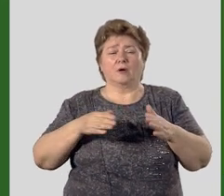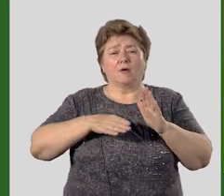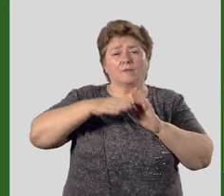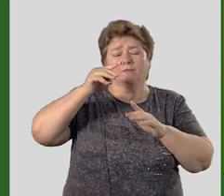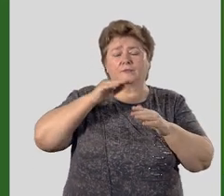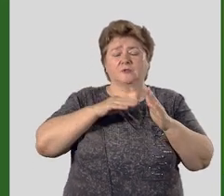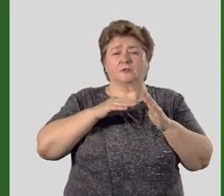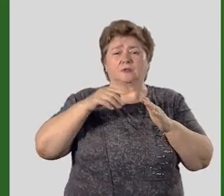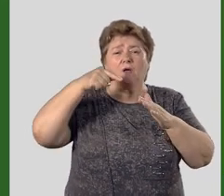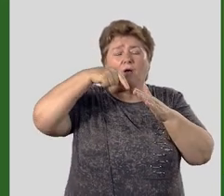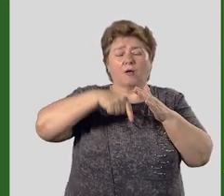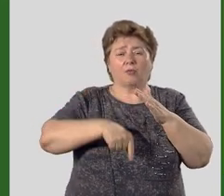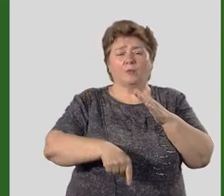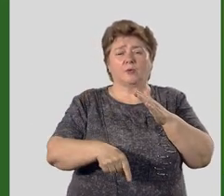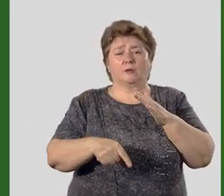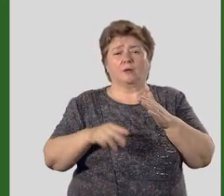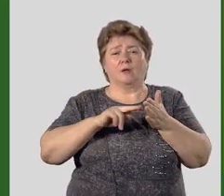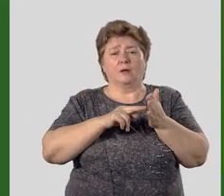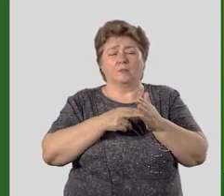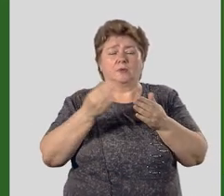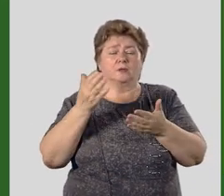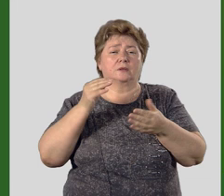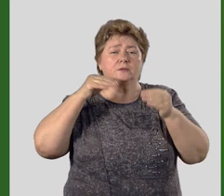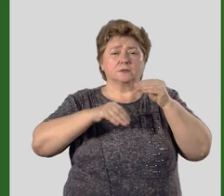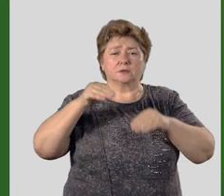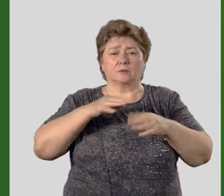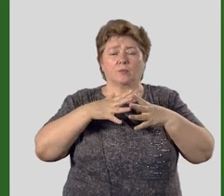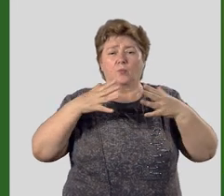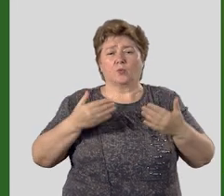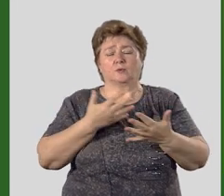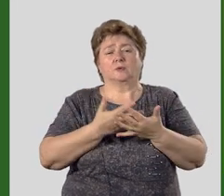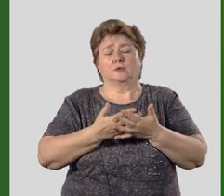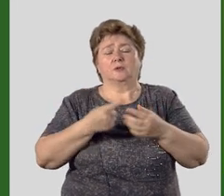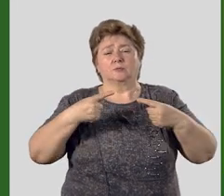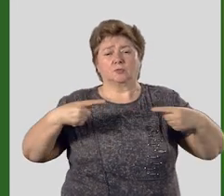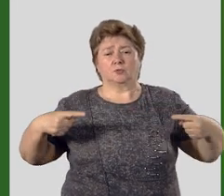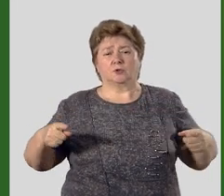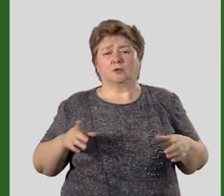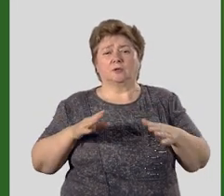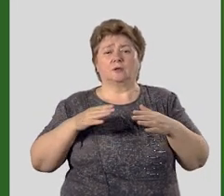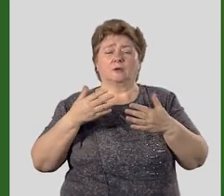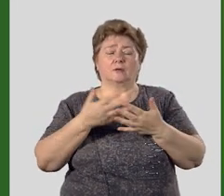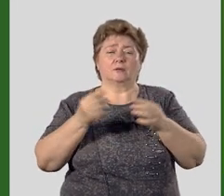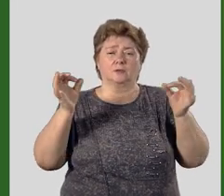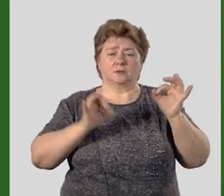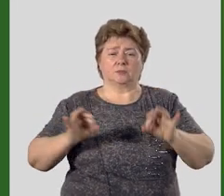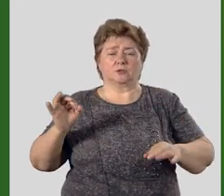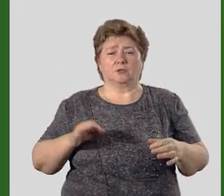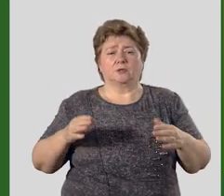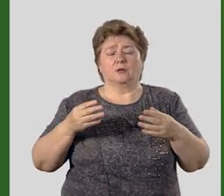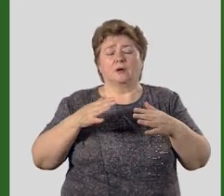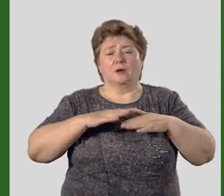высот и глубин. Поэтому план содержит гораздо больше данных, чем другие виды изображения